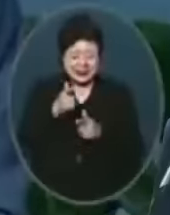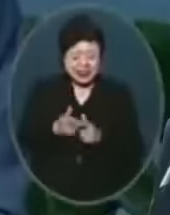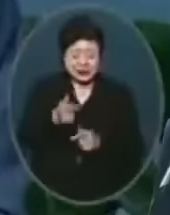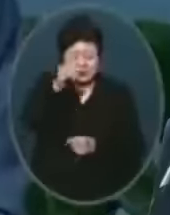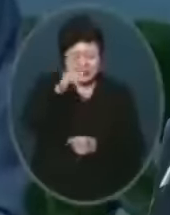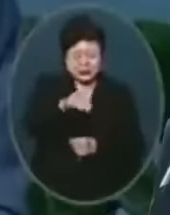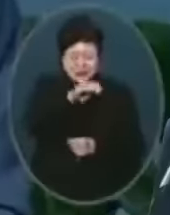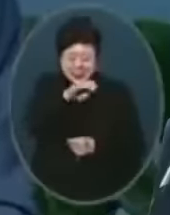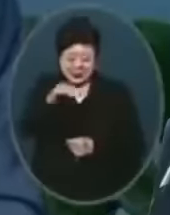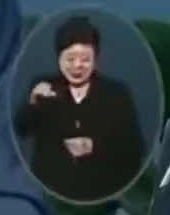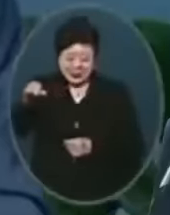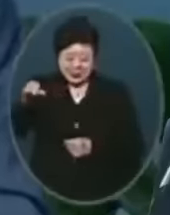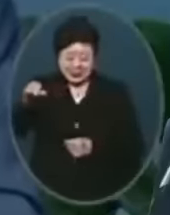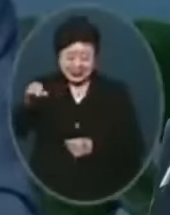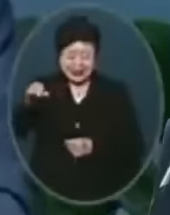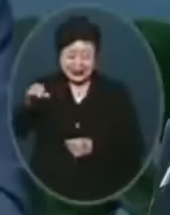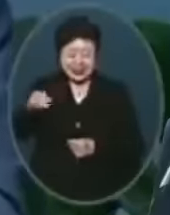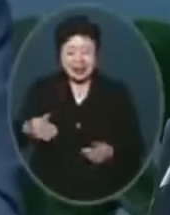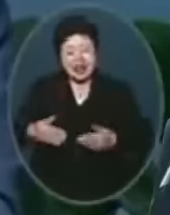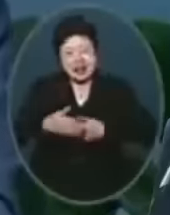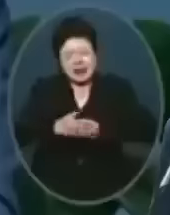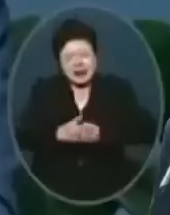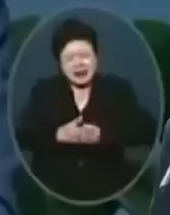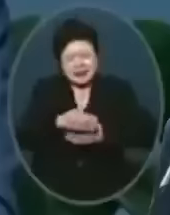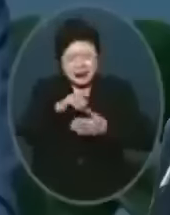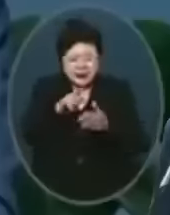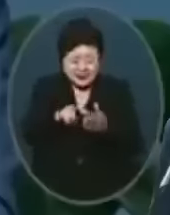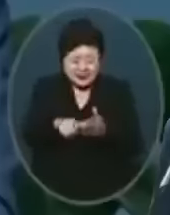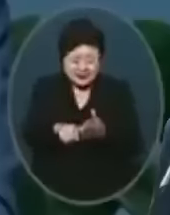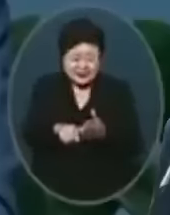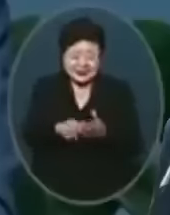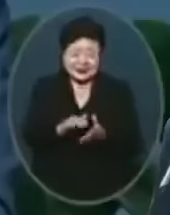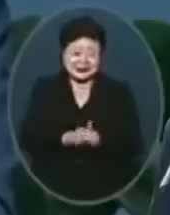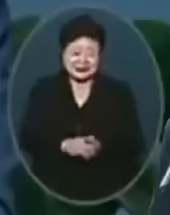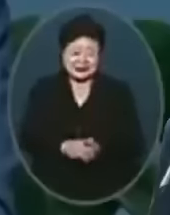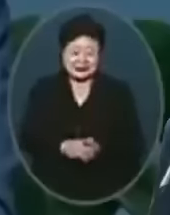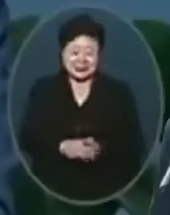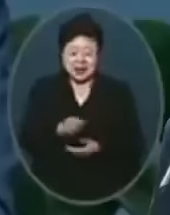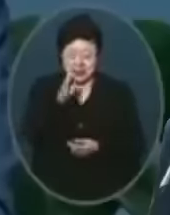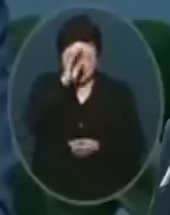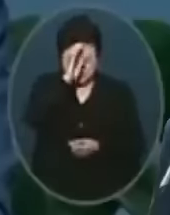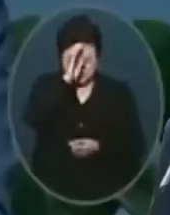예수님의 십자가를 껴안으면